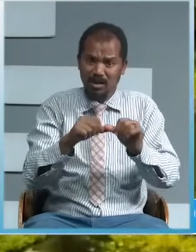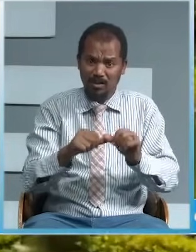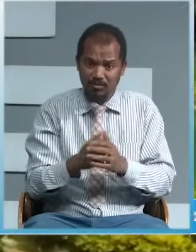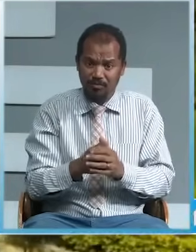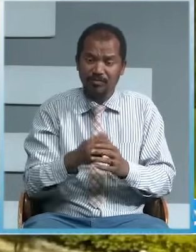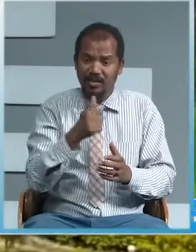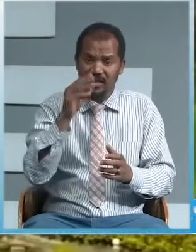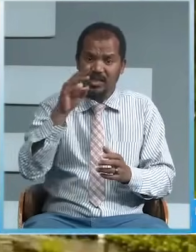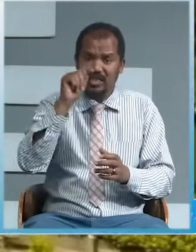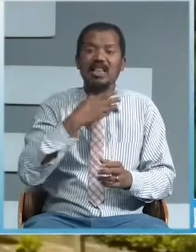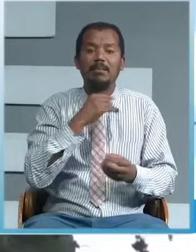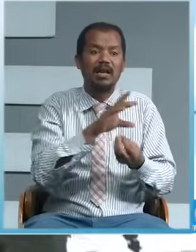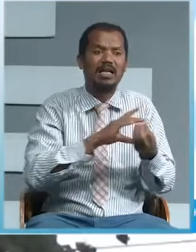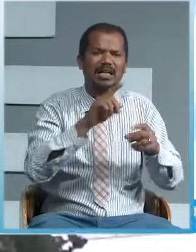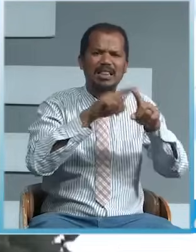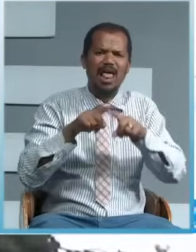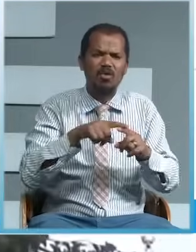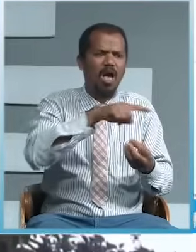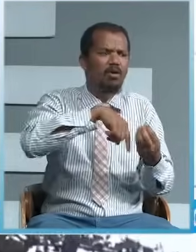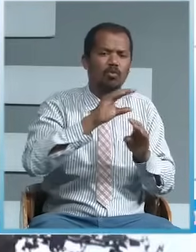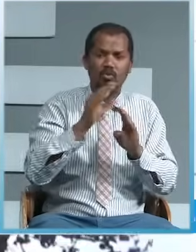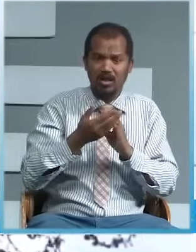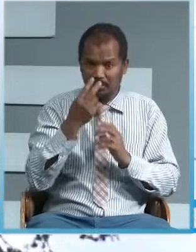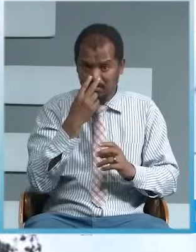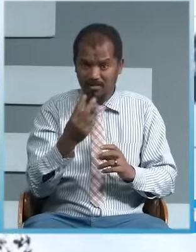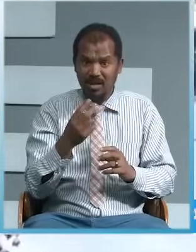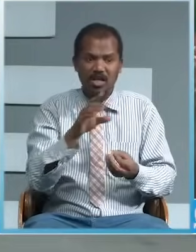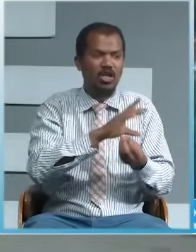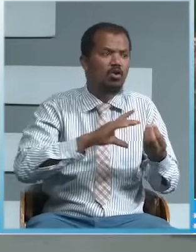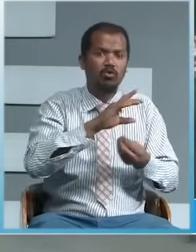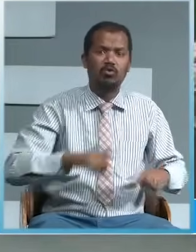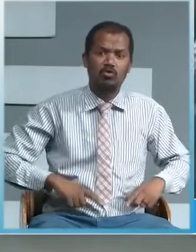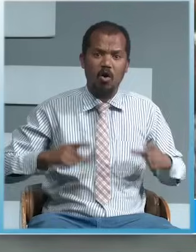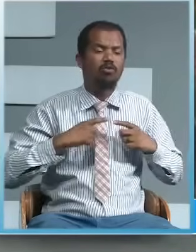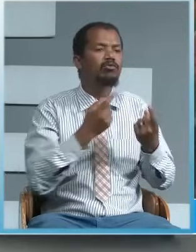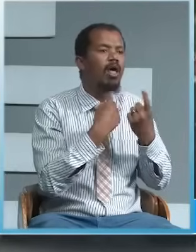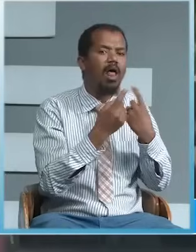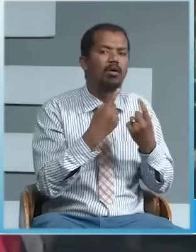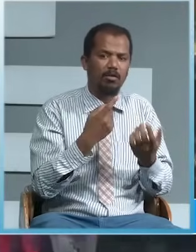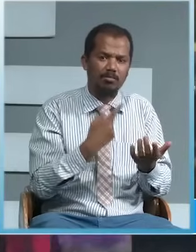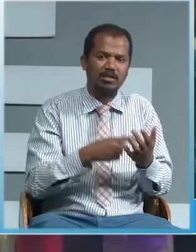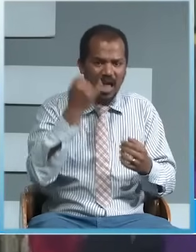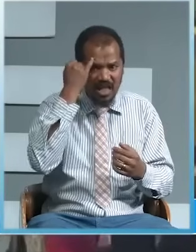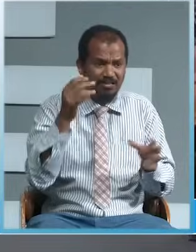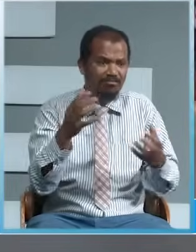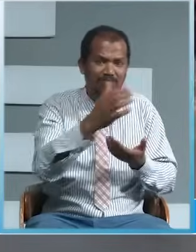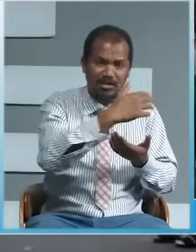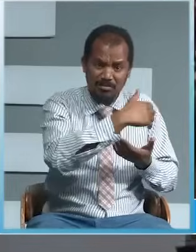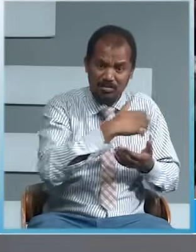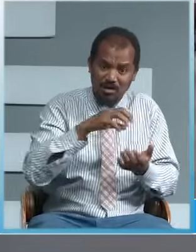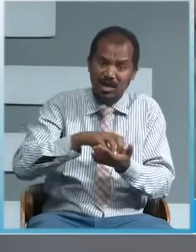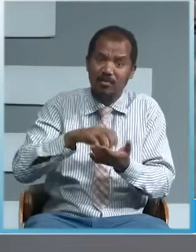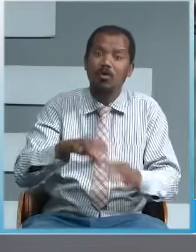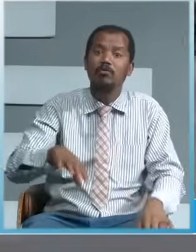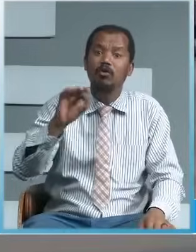መቀጠላቸው ይስተዋላል። ኢሳት የአማራ ክልል የተለያዩ አካባቢዎች ሁኔታን በሚመለከት የክልሉ ነዋሪዎችን አነጋግሯል። በዚህም አስተያየት